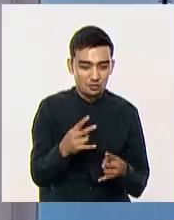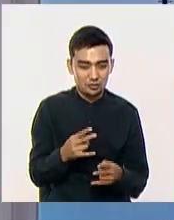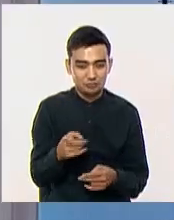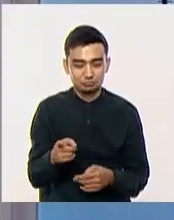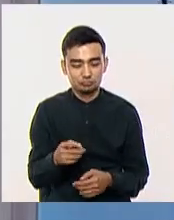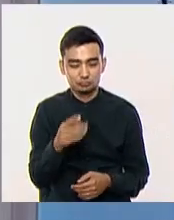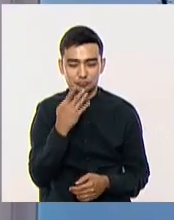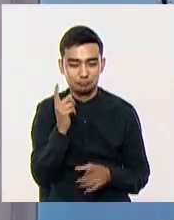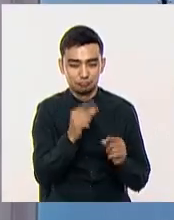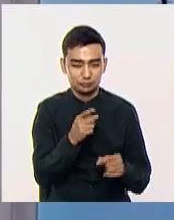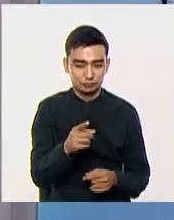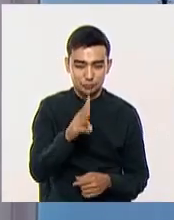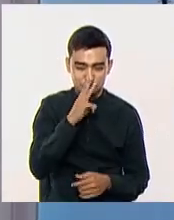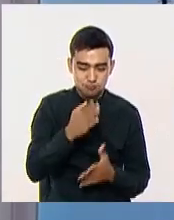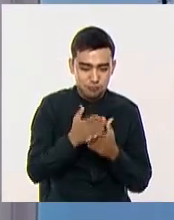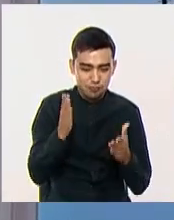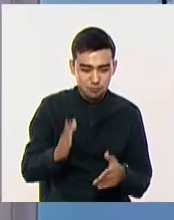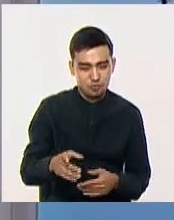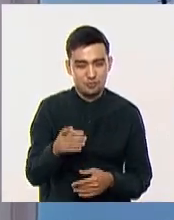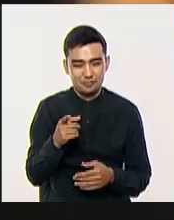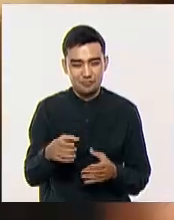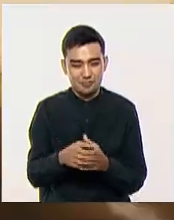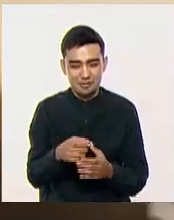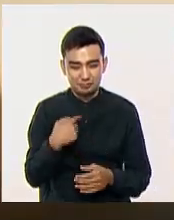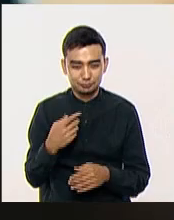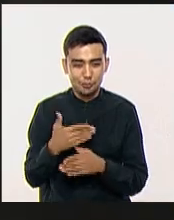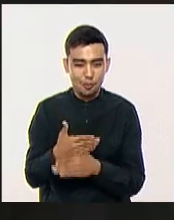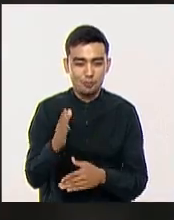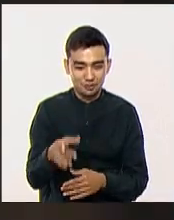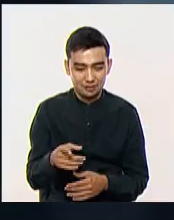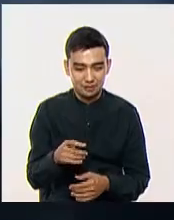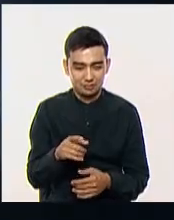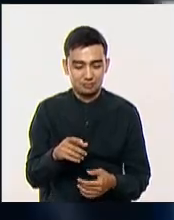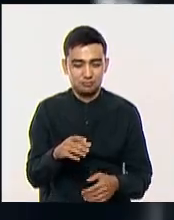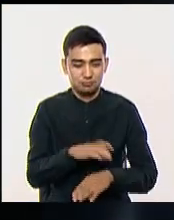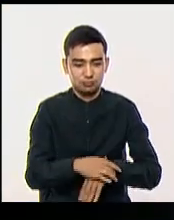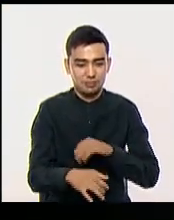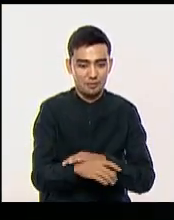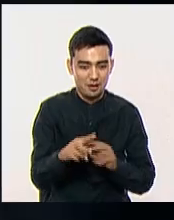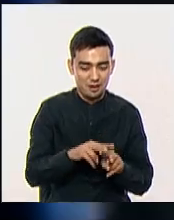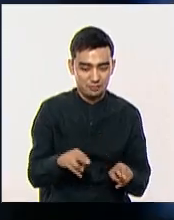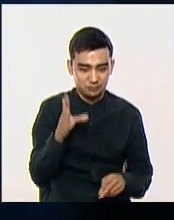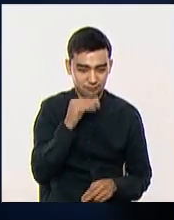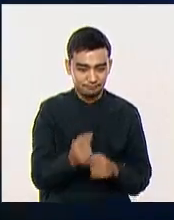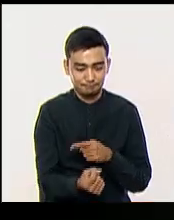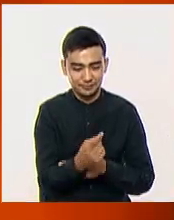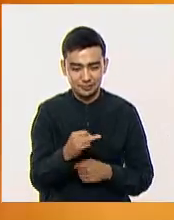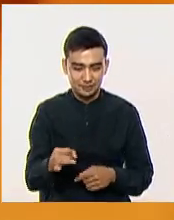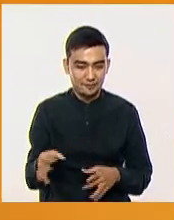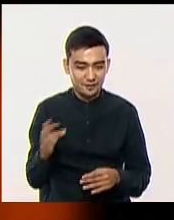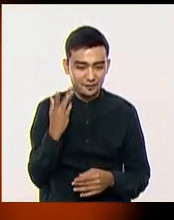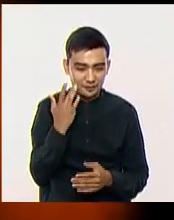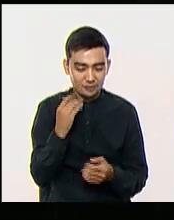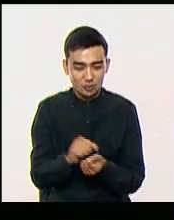трудоустройство за границей и большую зарплату. Модельное агентство может запросто оказаться притоном, а работа рабством. Специалисты Сана-Сезем